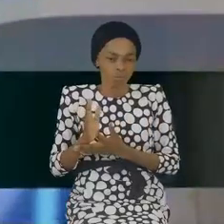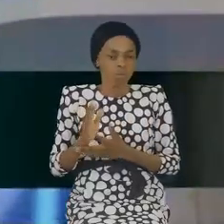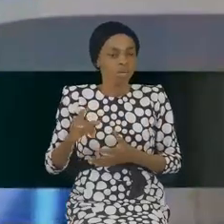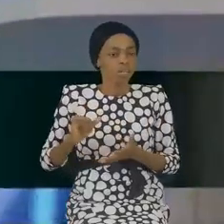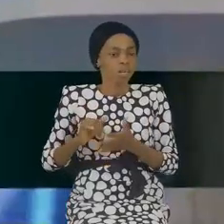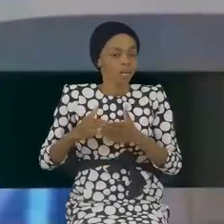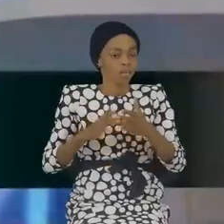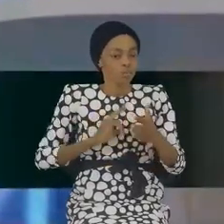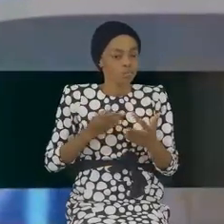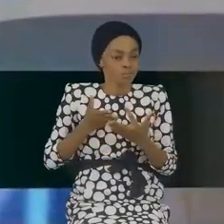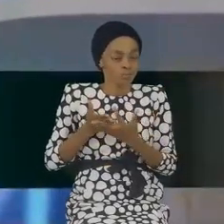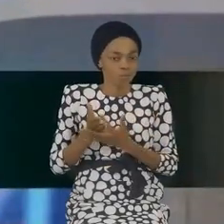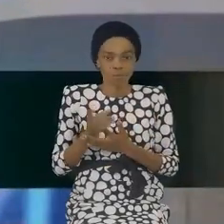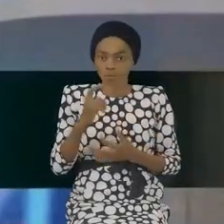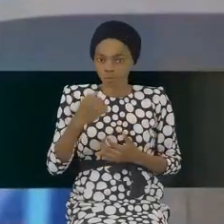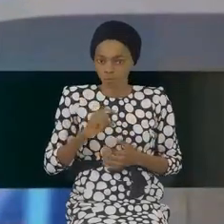qui nous a conduit, comprenez cela,